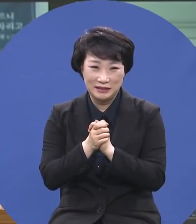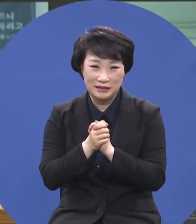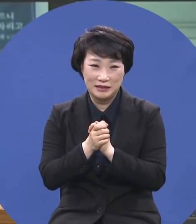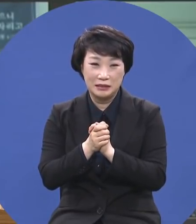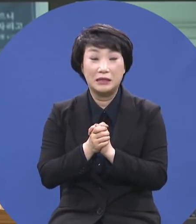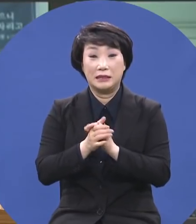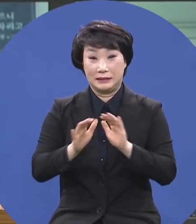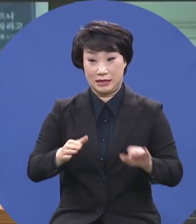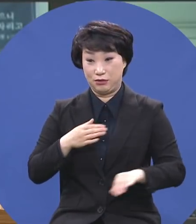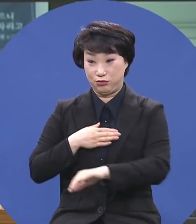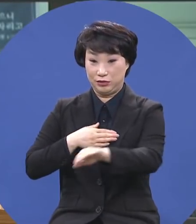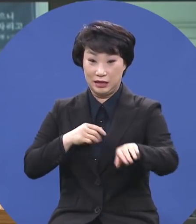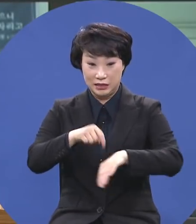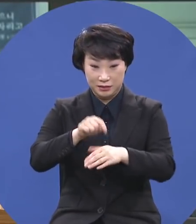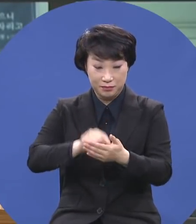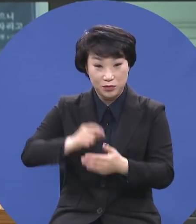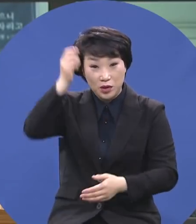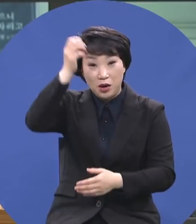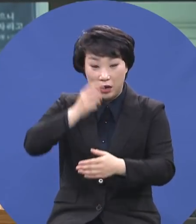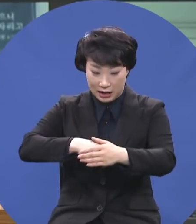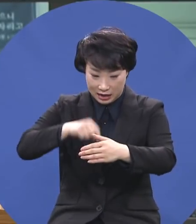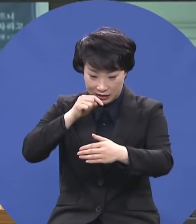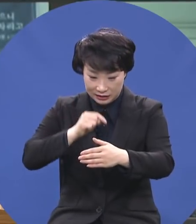우리 심령 안에서